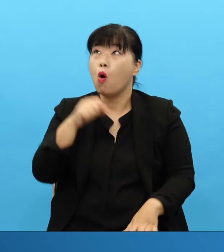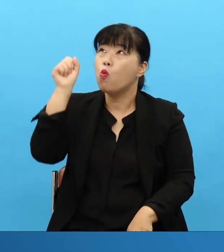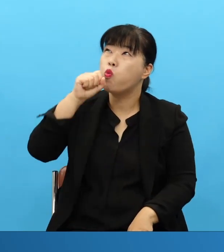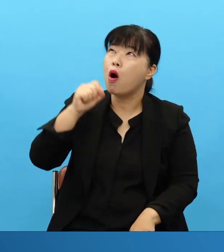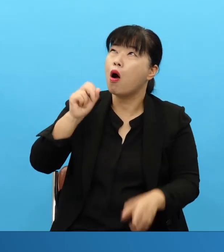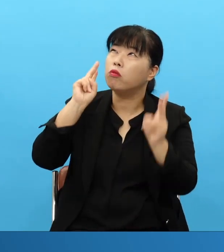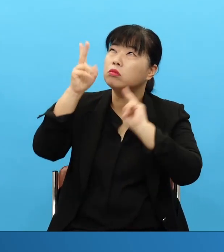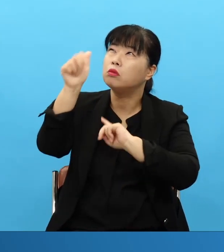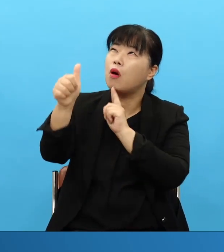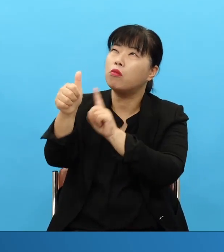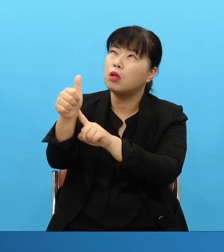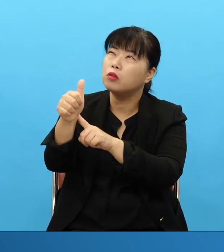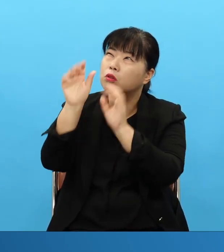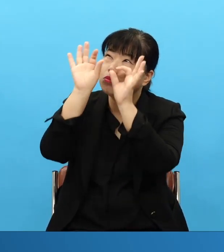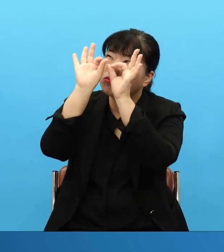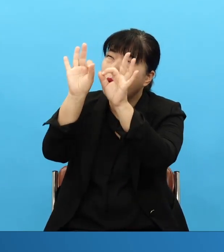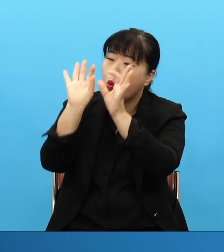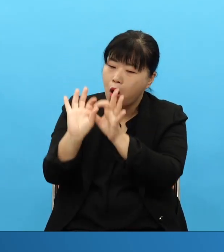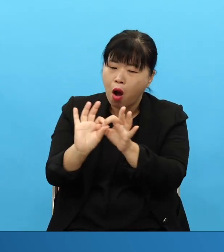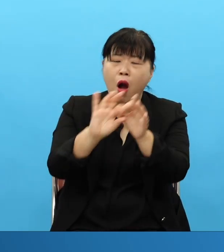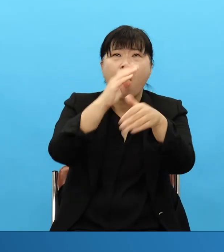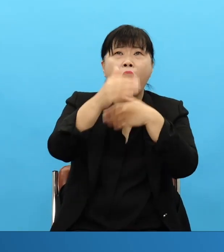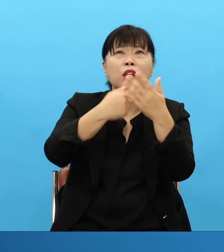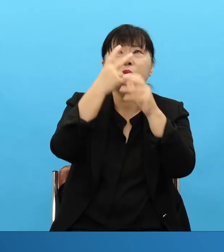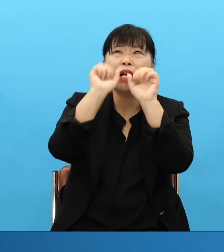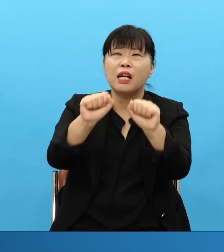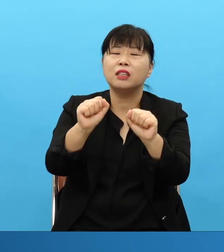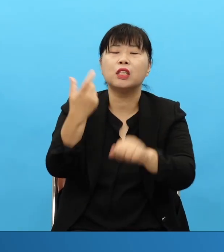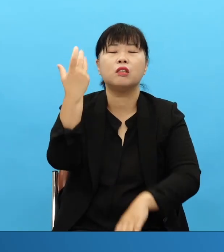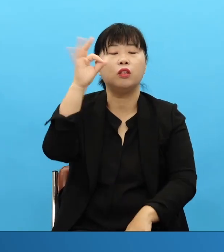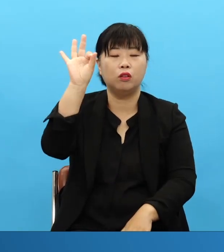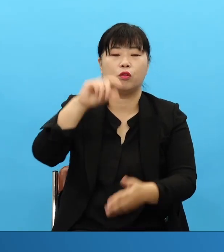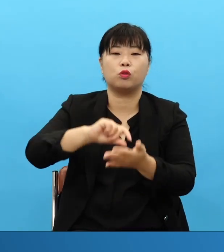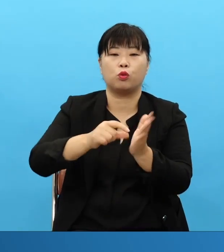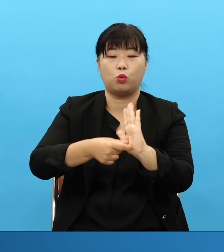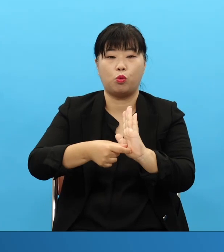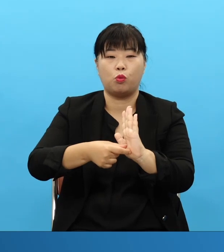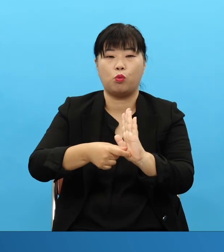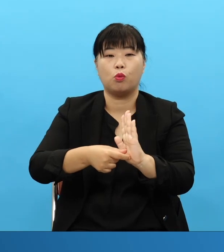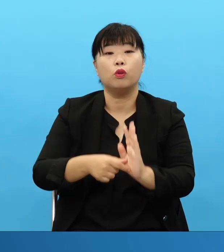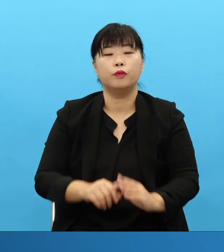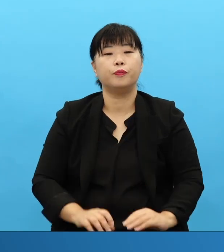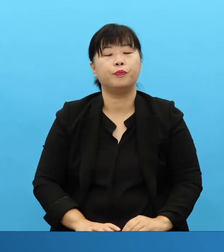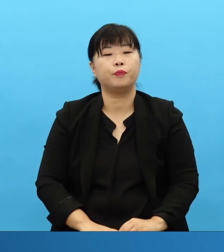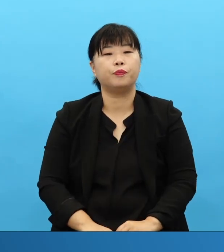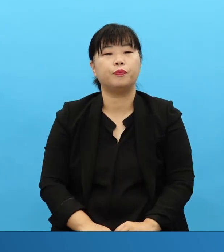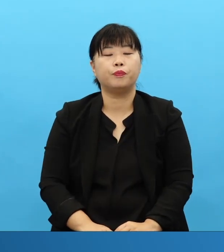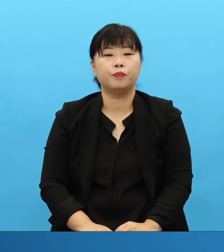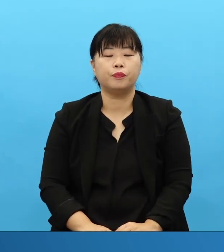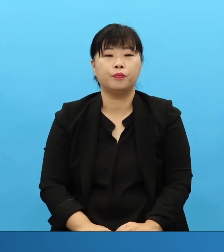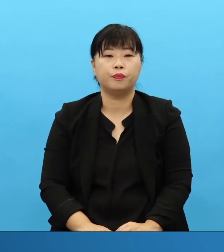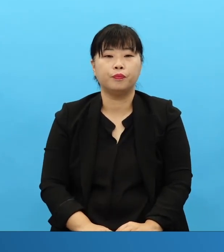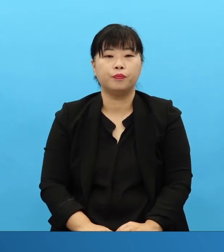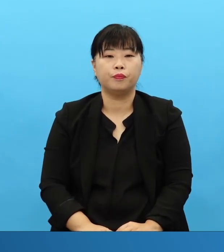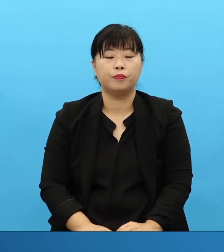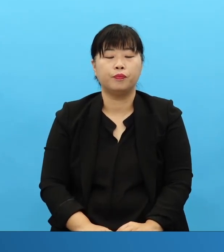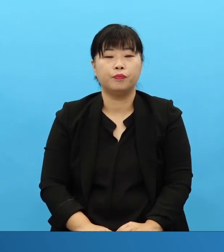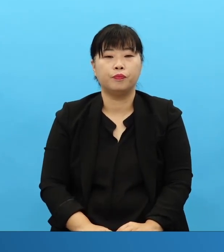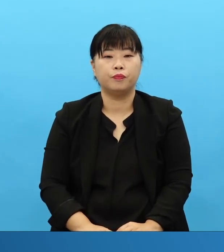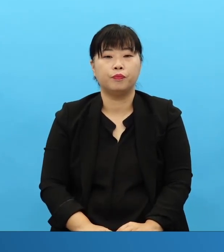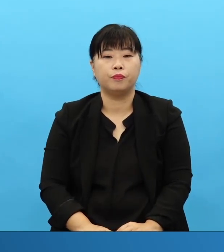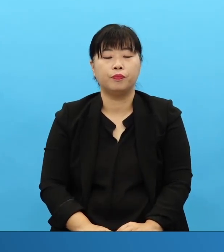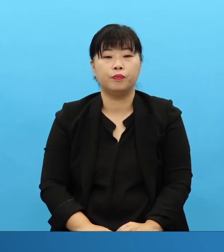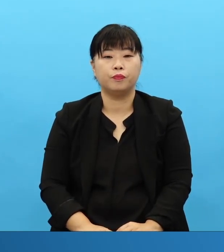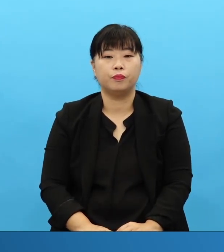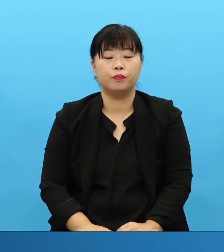God. 여러분과 거래했던 사람들이 보고 하나님을 알게 돼야 되는 겁니다. And the people that work with you and do business with you, they must look at you and come to know God.